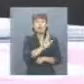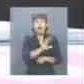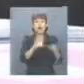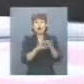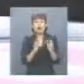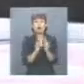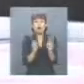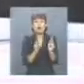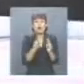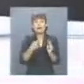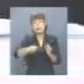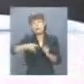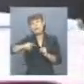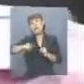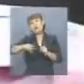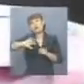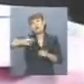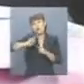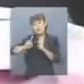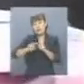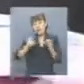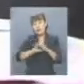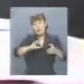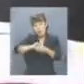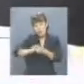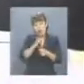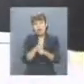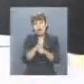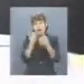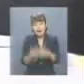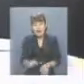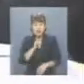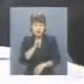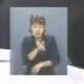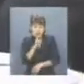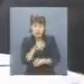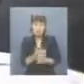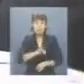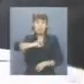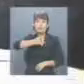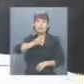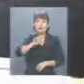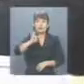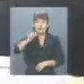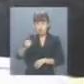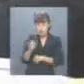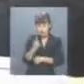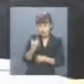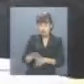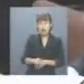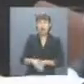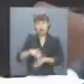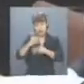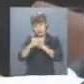และปราบปรามการทุจริตแห่งชาติหรือปปช.อยู่ระหว่างไต่สวนนั้นนายจิรยุทธ์กล่าวว่าปปช.ยังไม่ได้เรียกบอร์ดหรือบุคคล